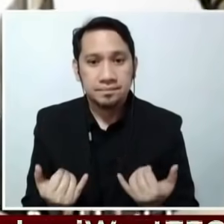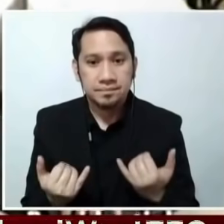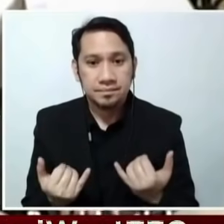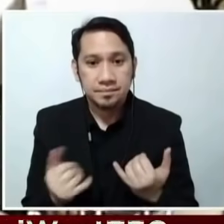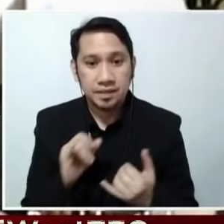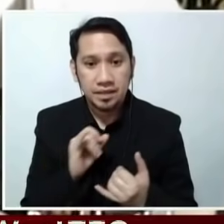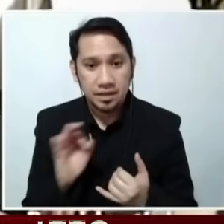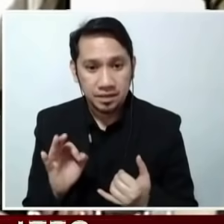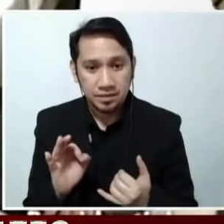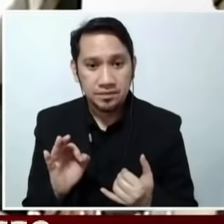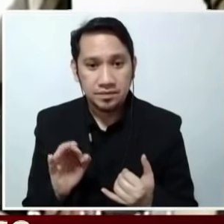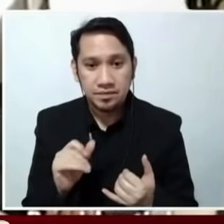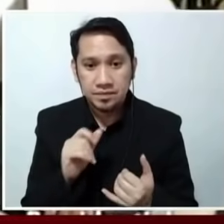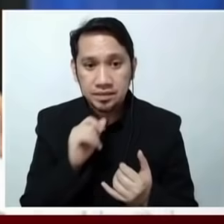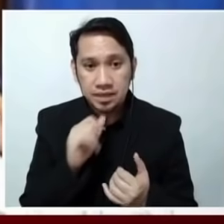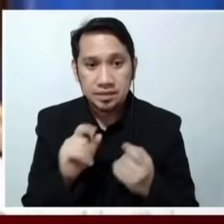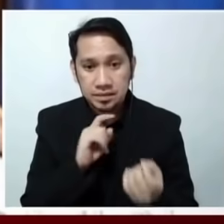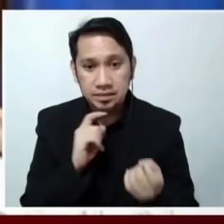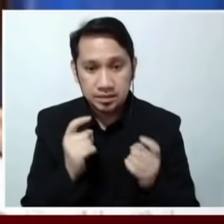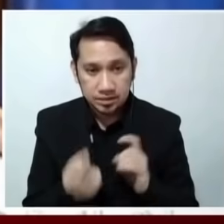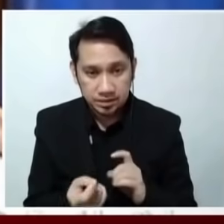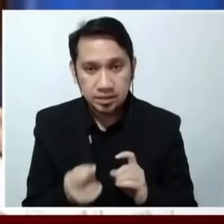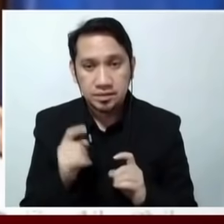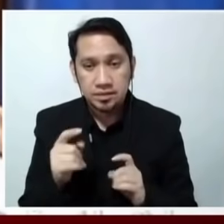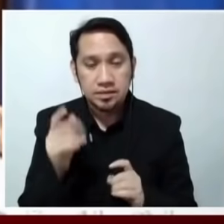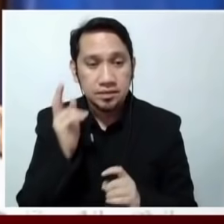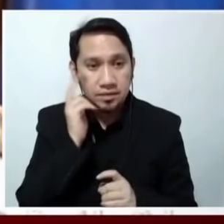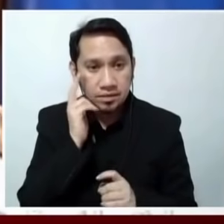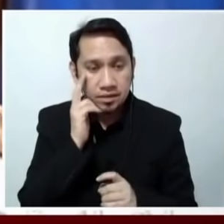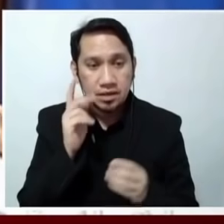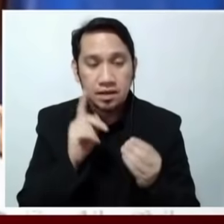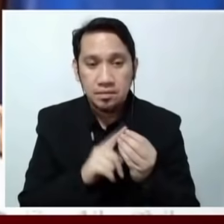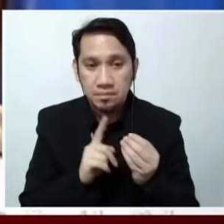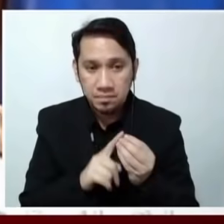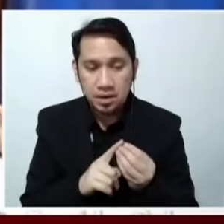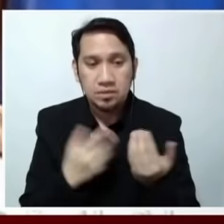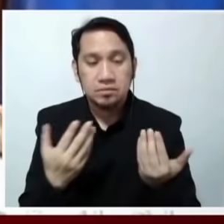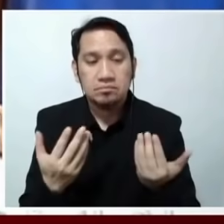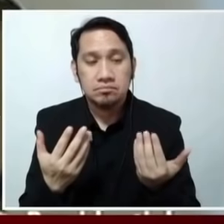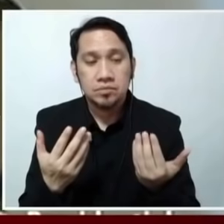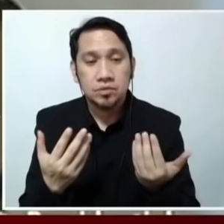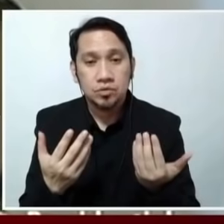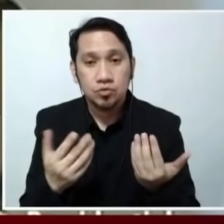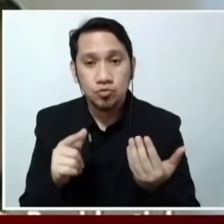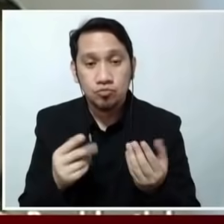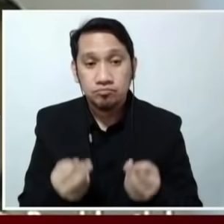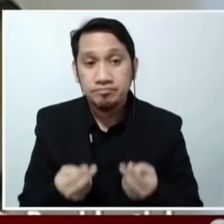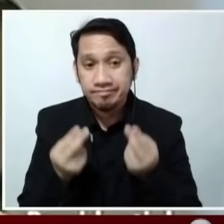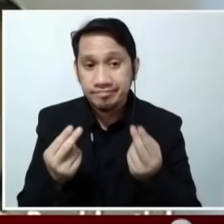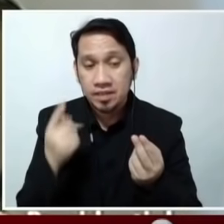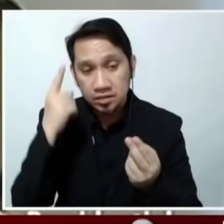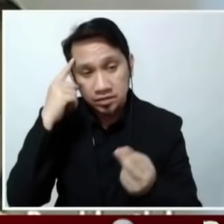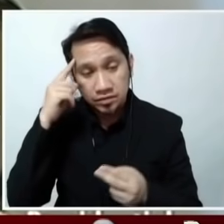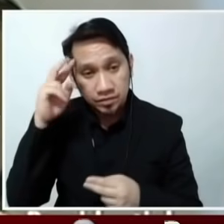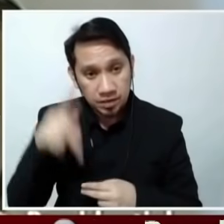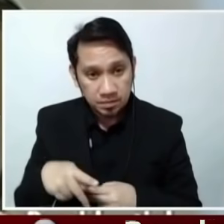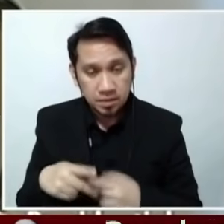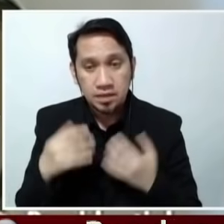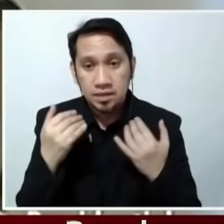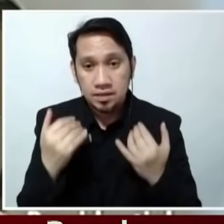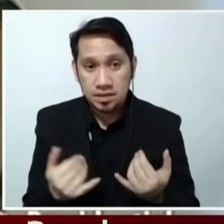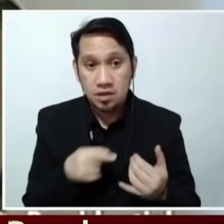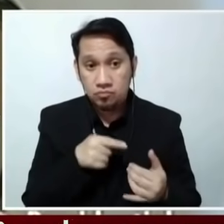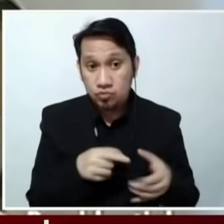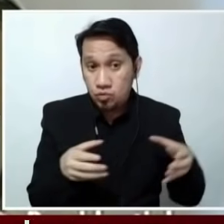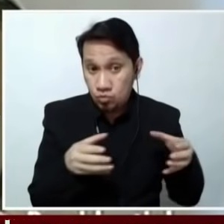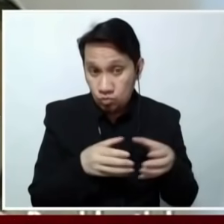Kung hindi talaga magbabago ang isip ni Pangulong Duterte na tumakbo bilang vice-presidente, kinukumbinsi naman siya ngayon ng mga kaalyado